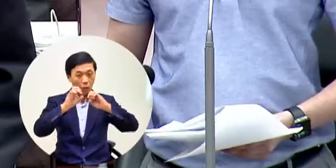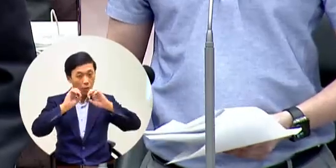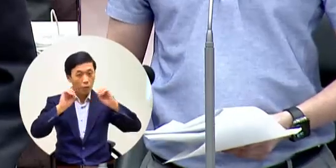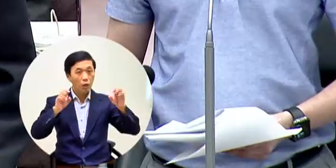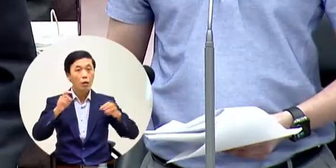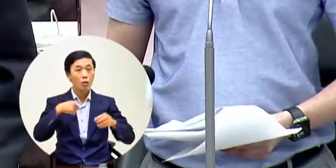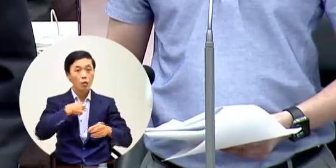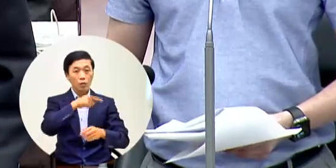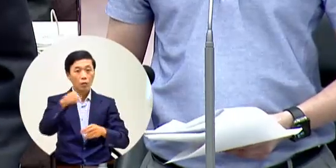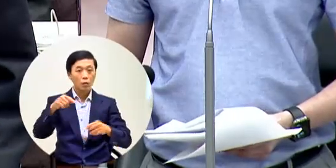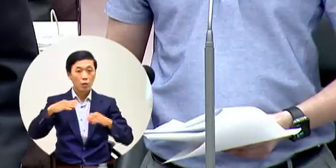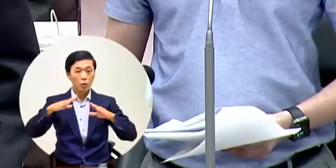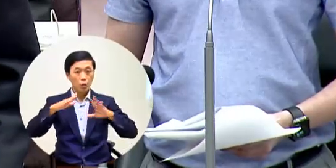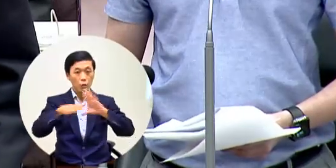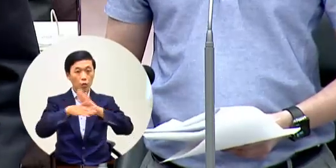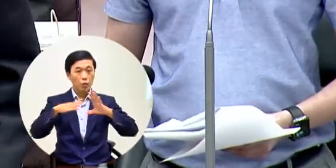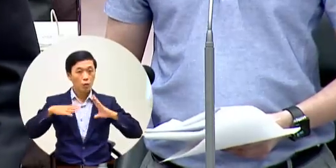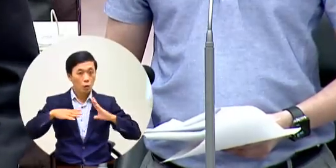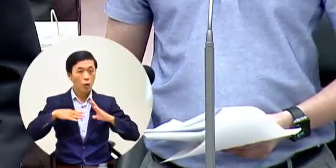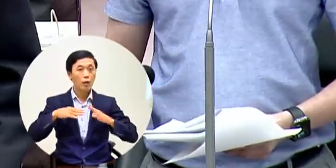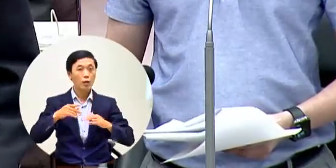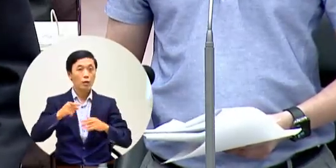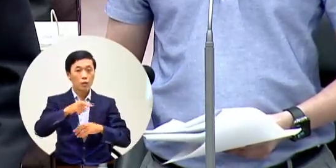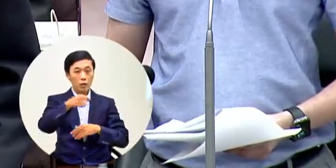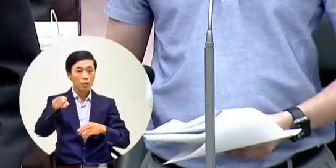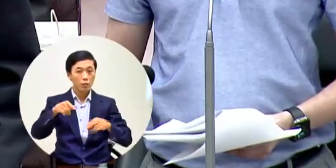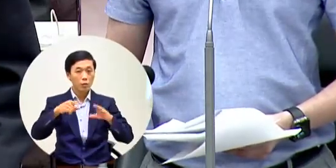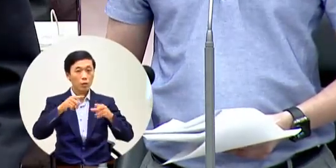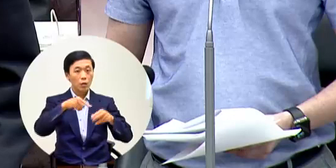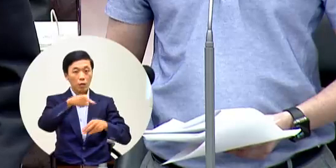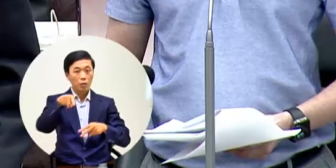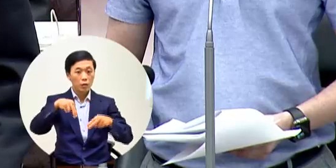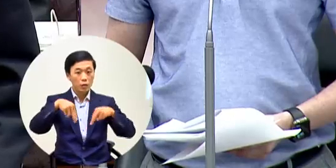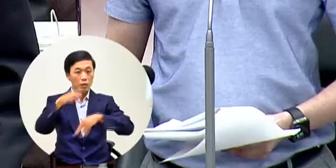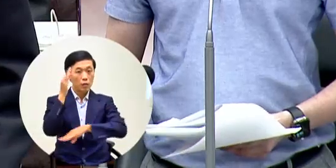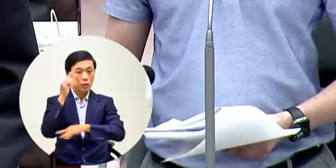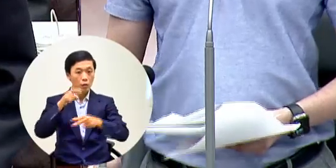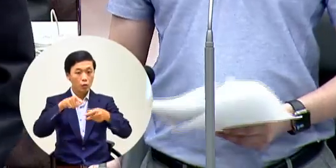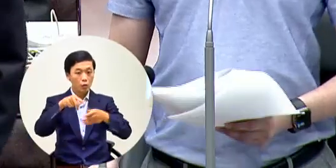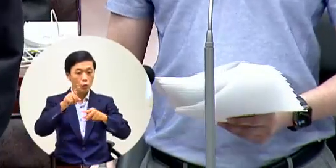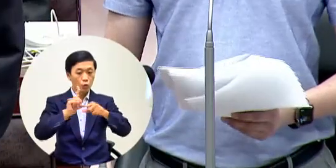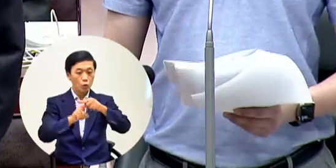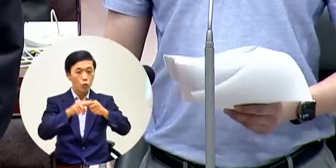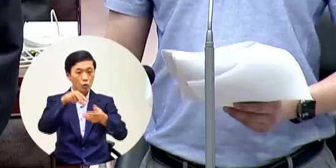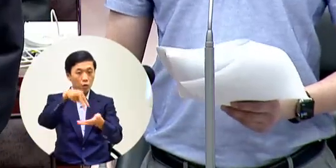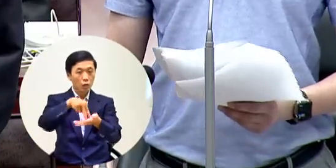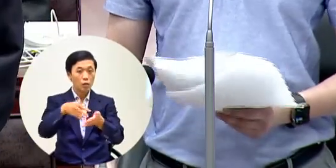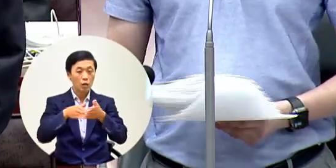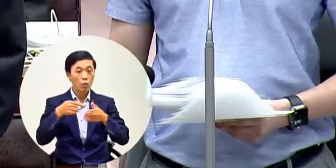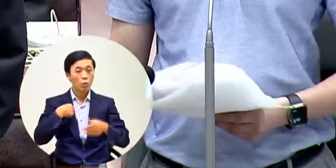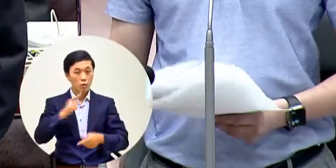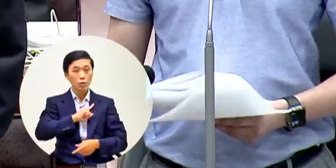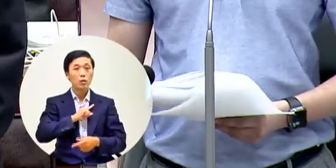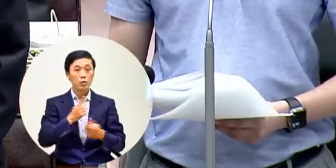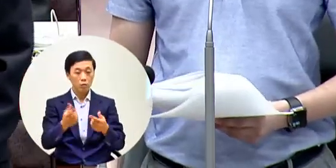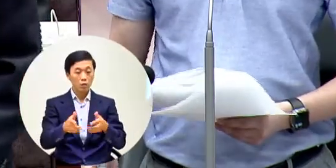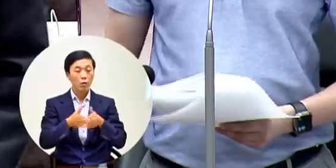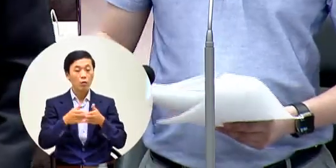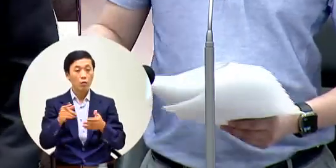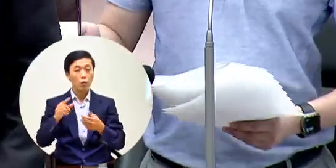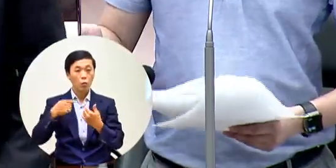们的文官一定要严守行政中立哦。这个部分我自己本身这样，我也要求我们的同仁这